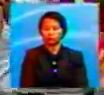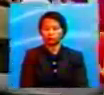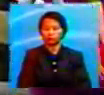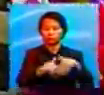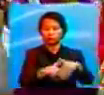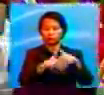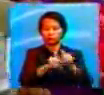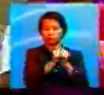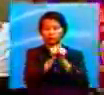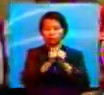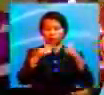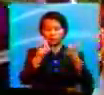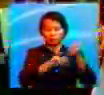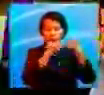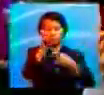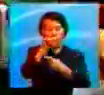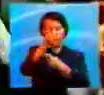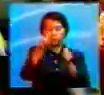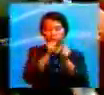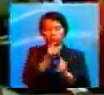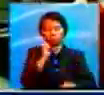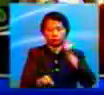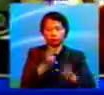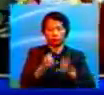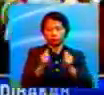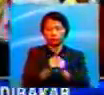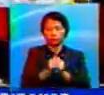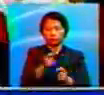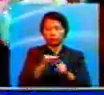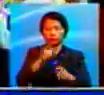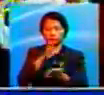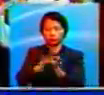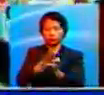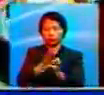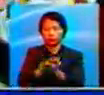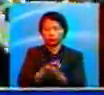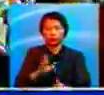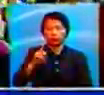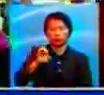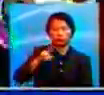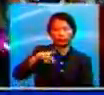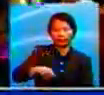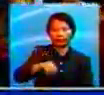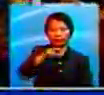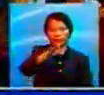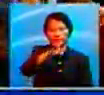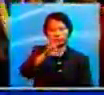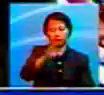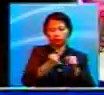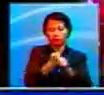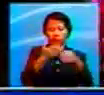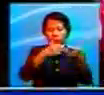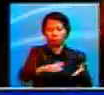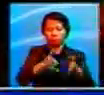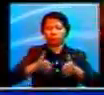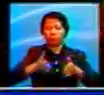Perarakan turut diiringi pasukan bendera dan gendang serta pasukan pancaragam daripada beberapa sekolah. Kapal Singh, 74 tahun, maut dalam nahas